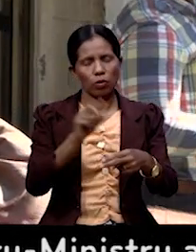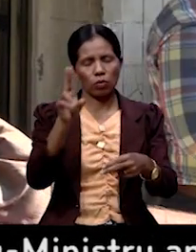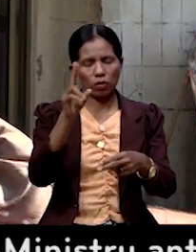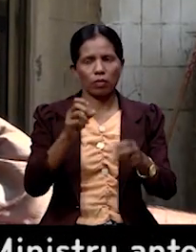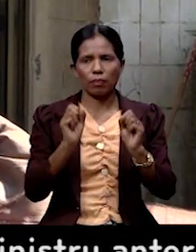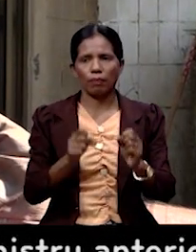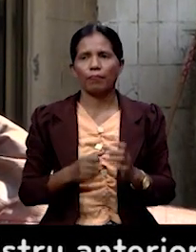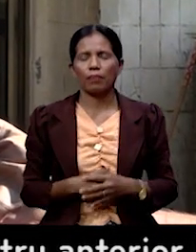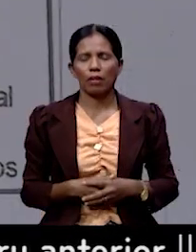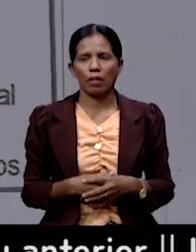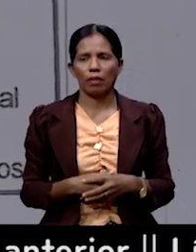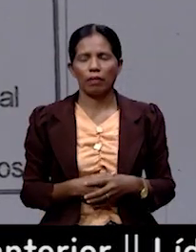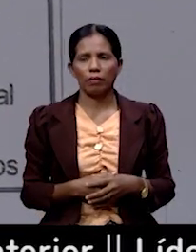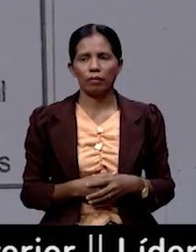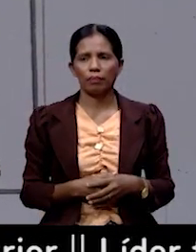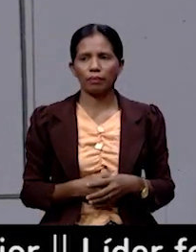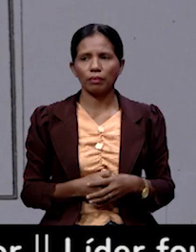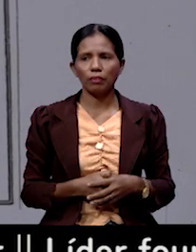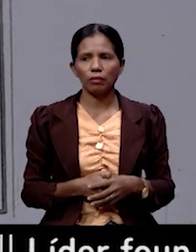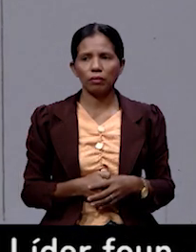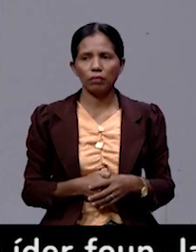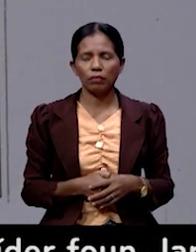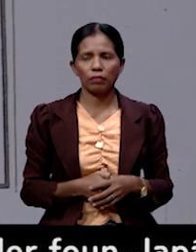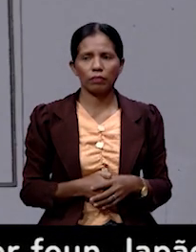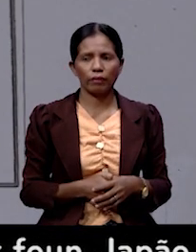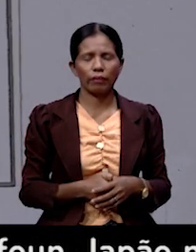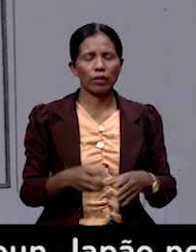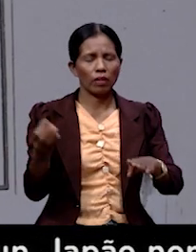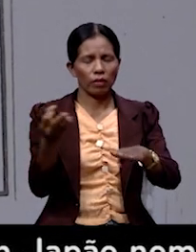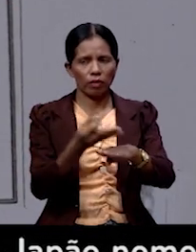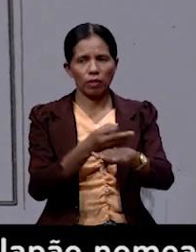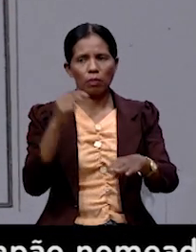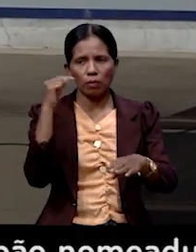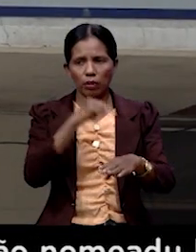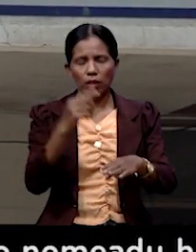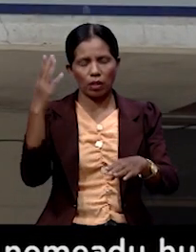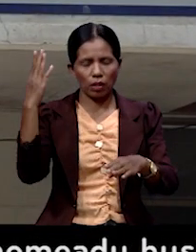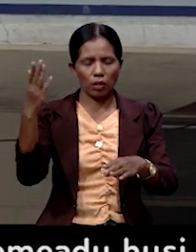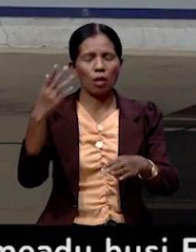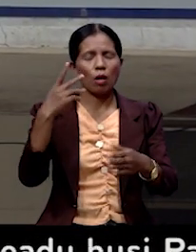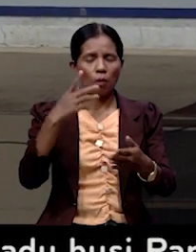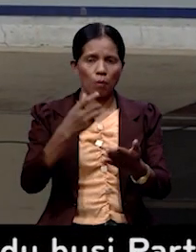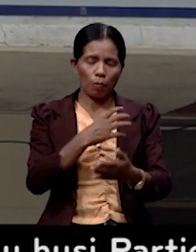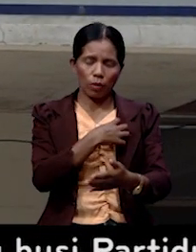ida ne so bahatang ida ne ho dia en cuanto documento falsificado sirne iha ona polisia no sefo pini aliman